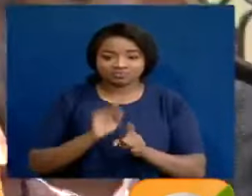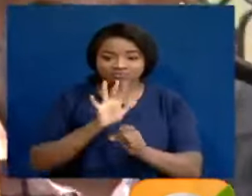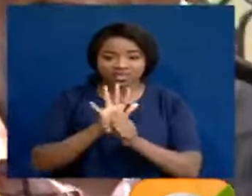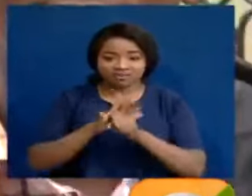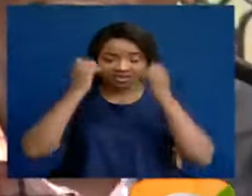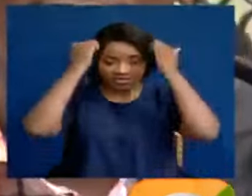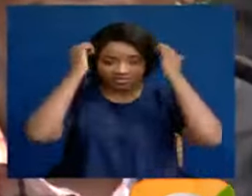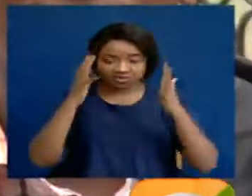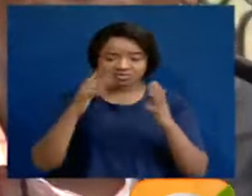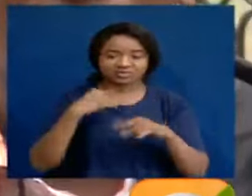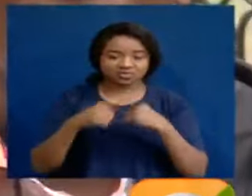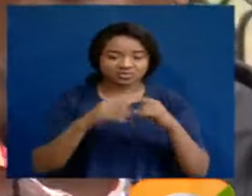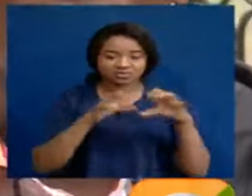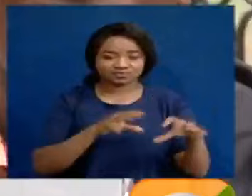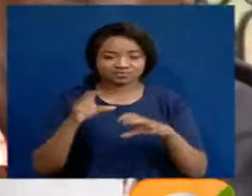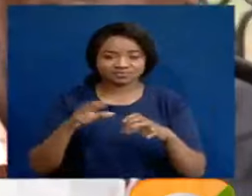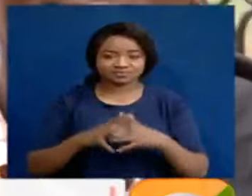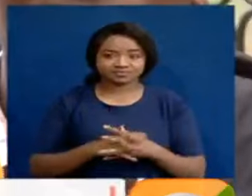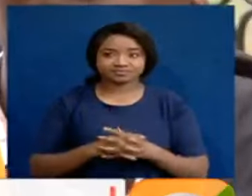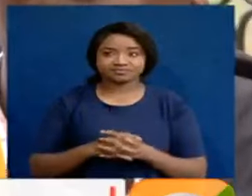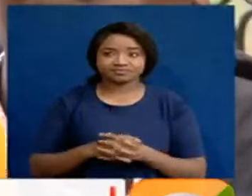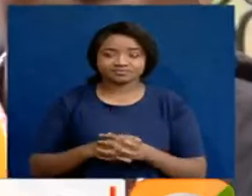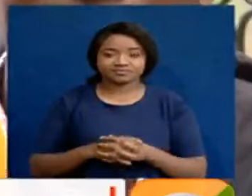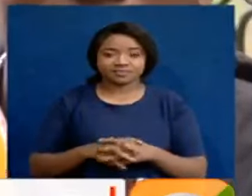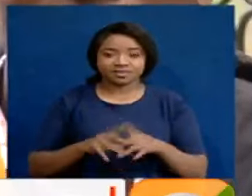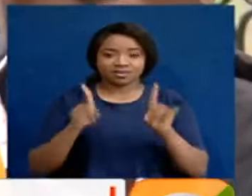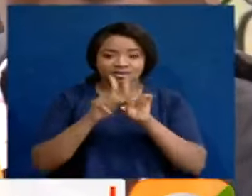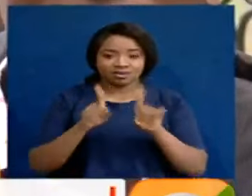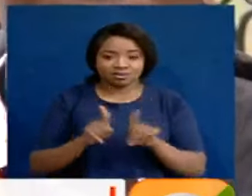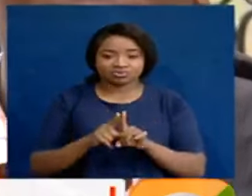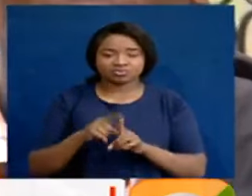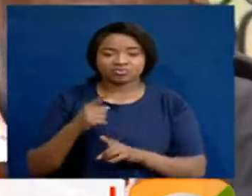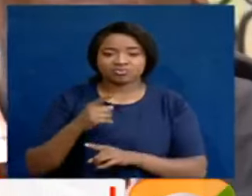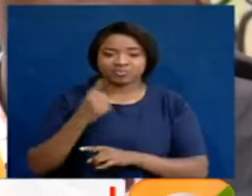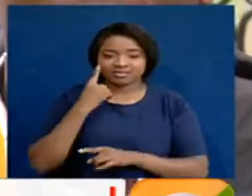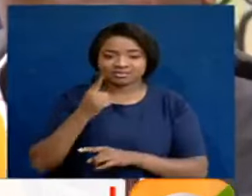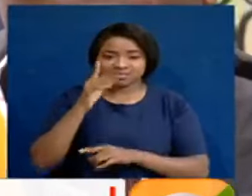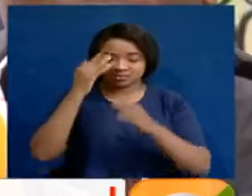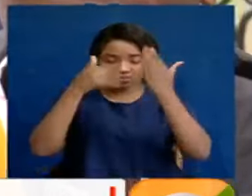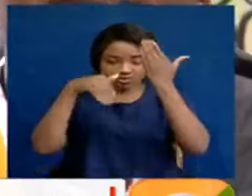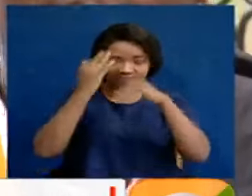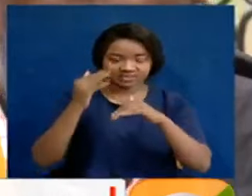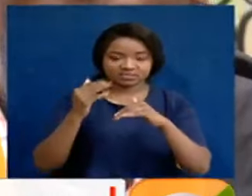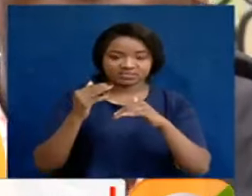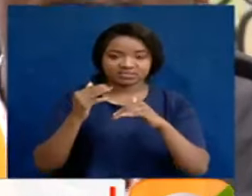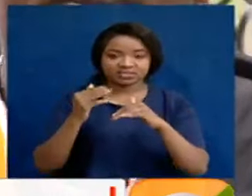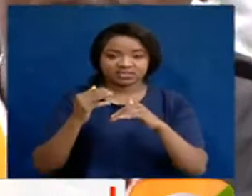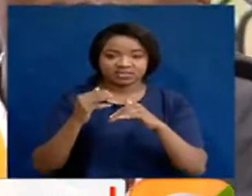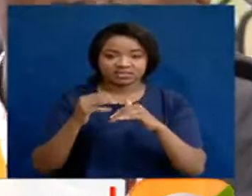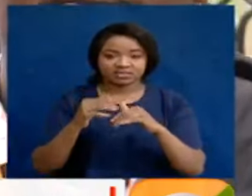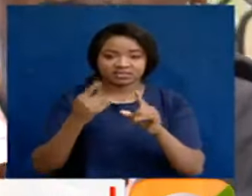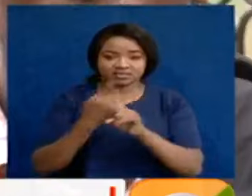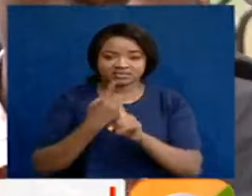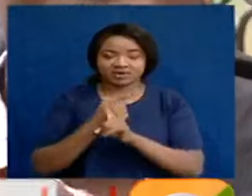kuhangaika. Ni swala la kusikitisha sana kuona chuo kama hiki, chuo kikubwa, chuo cha kimataifa, kikiweza kuenda